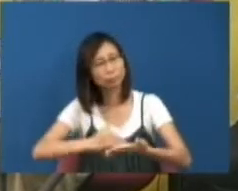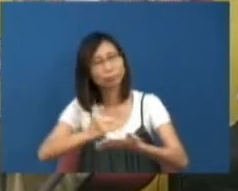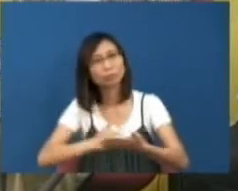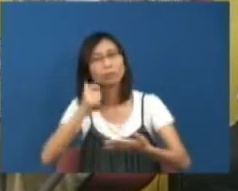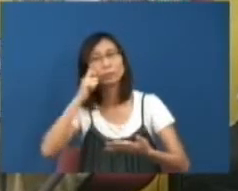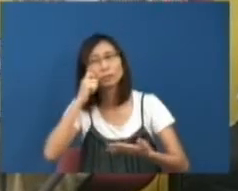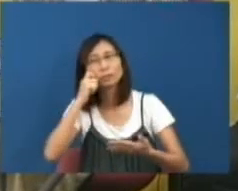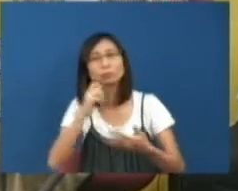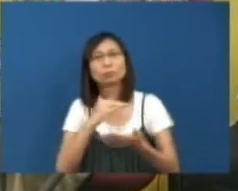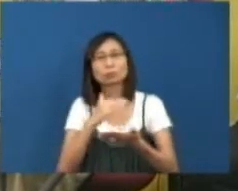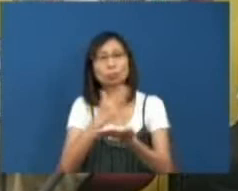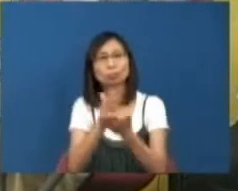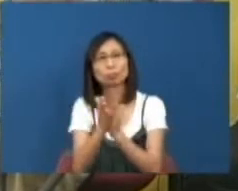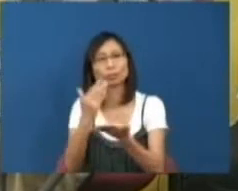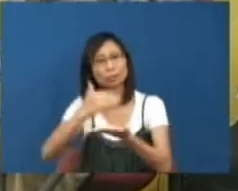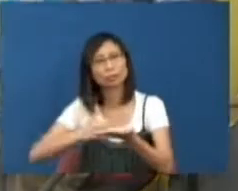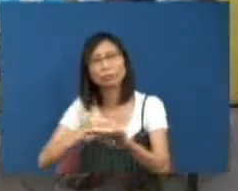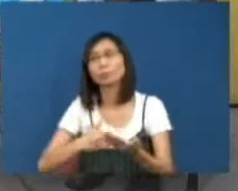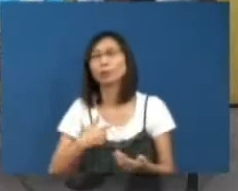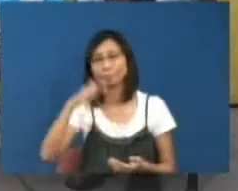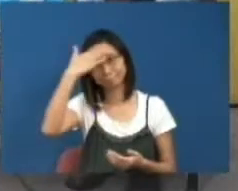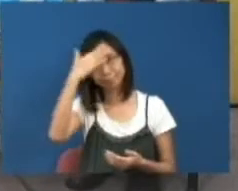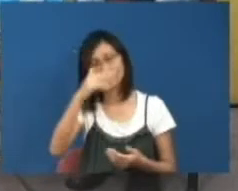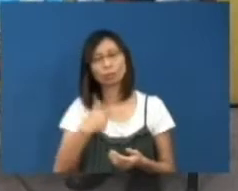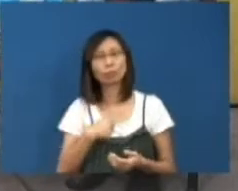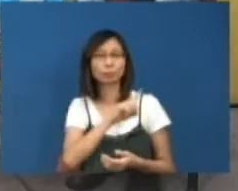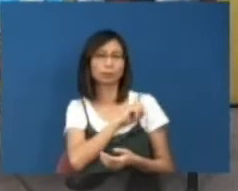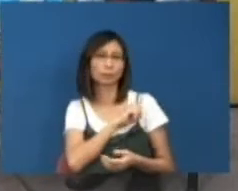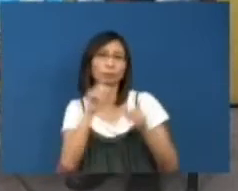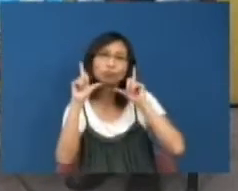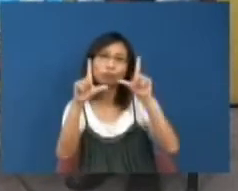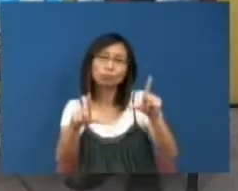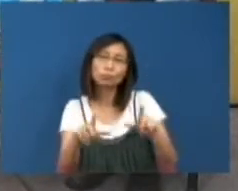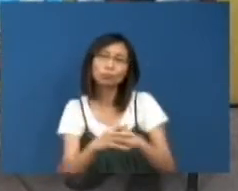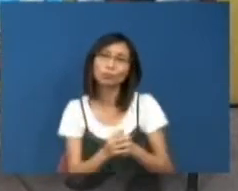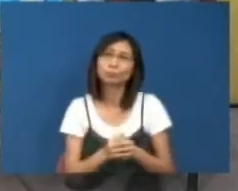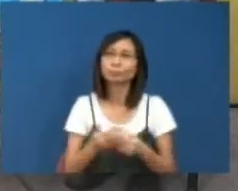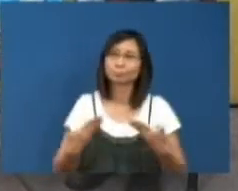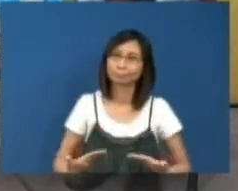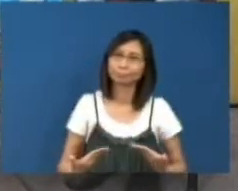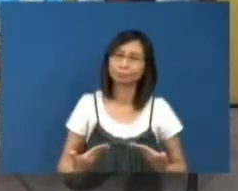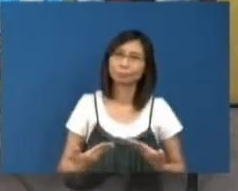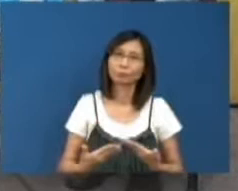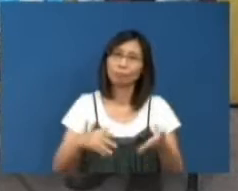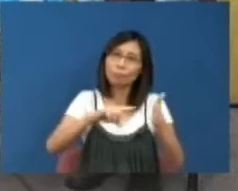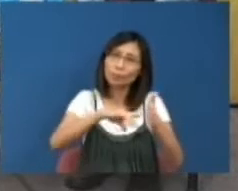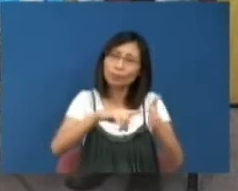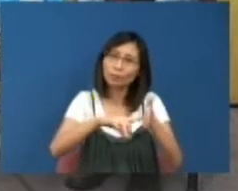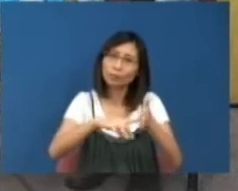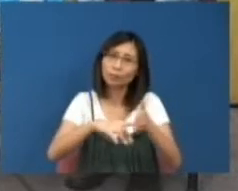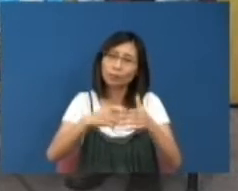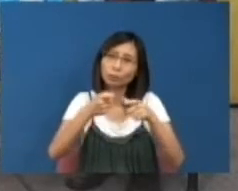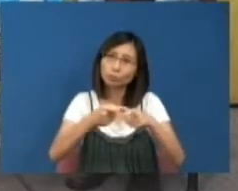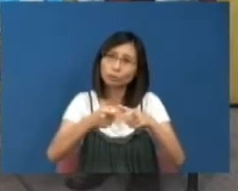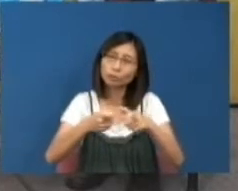嗯，明白。係，不過我自己先回應咧，就係、是我覺得而家電力公司嘅收費咧，